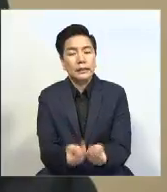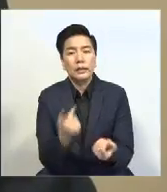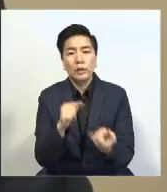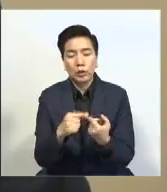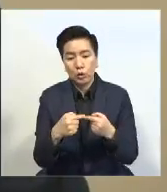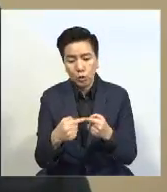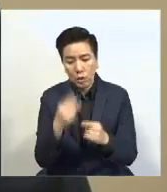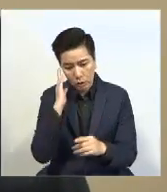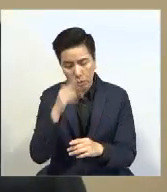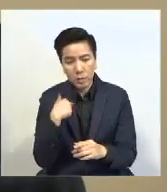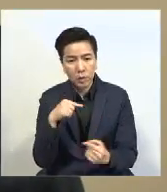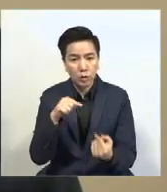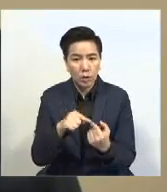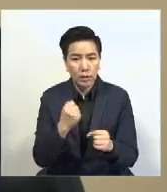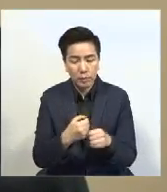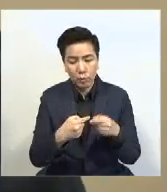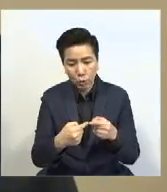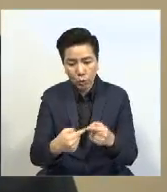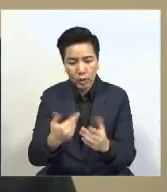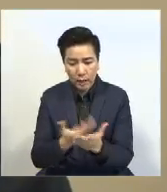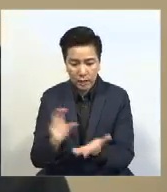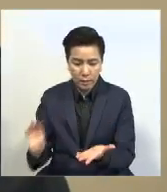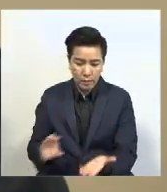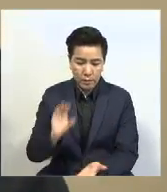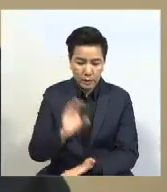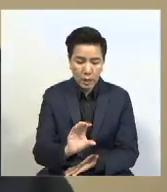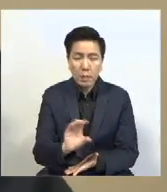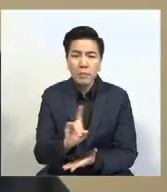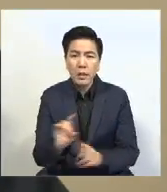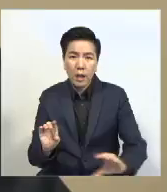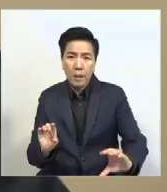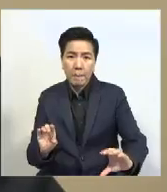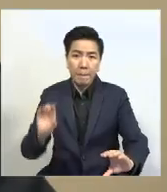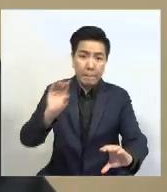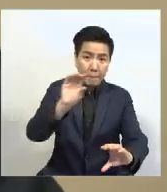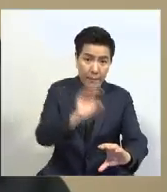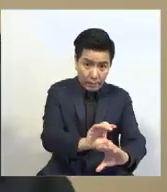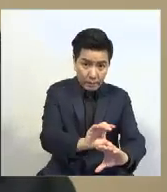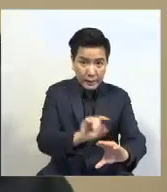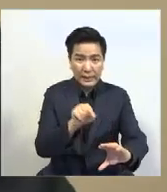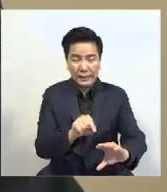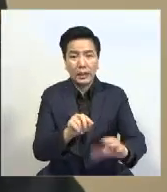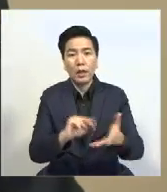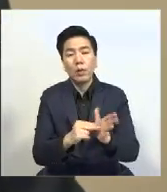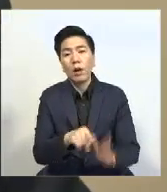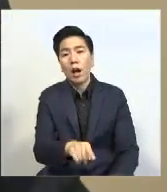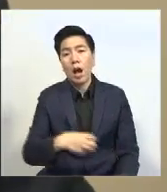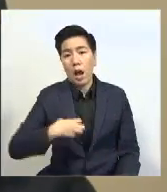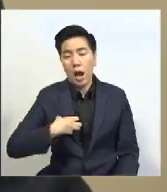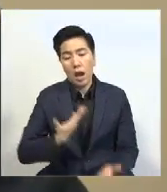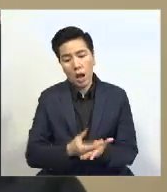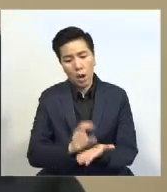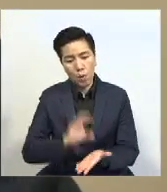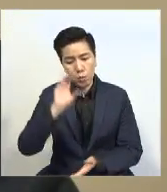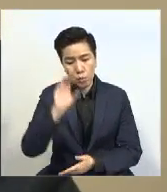ลงไปแล้วนี่คงจะได้อีกหลายต่อเงินก้อนนี้เนี่ยจะเป็นทั้งเงินสมทบการลงทุนยกตัวอย่างว่าถ้าเขาอยากจะไปลงทุน